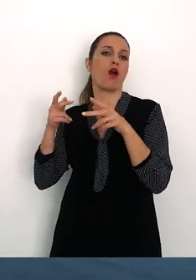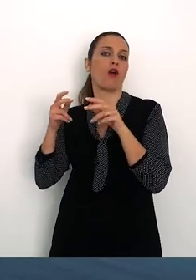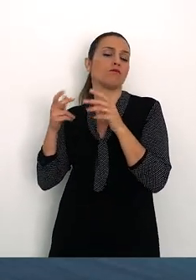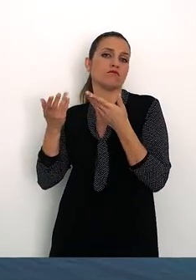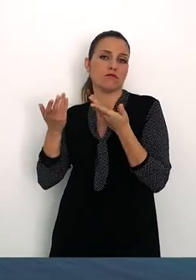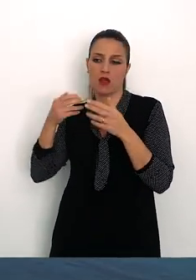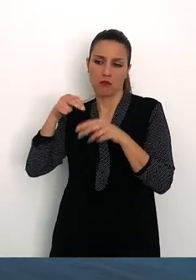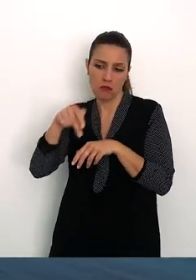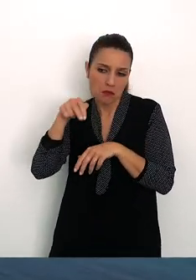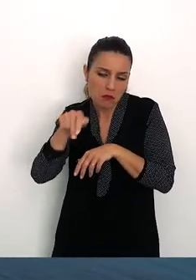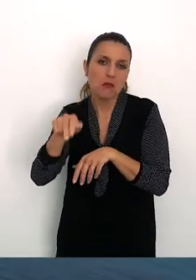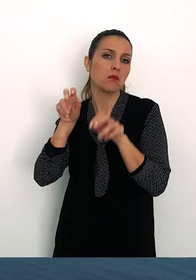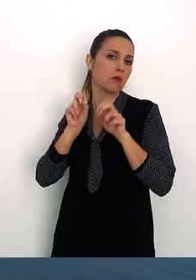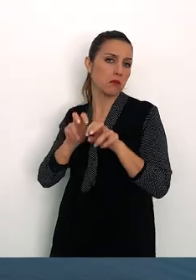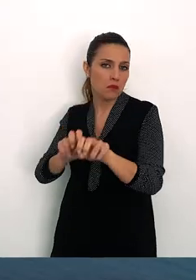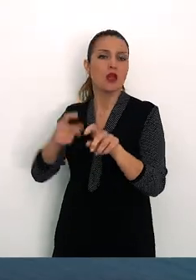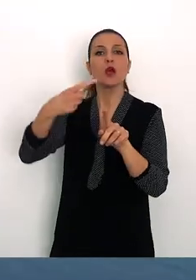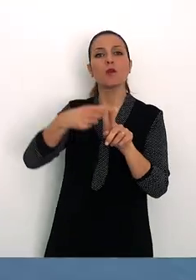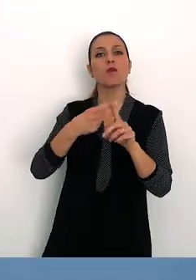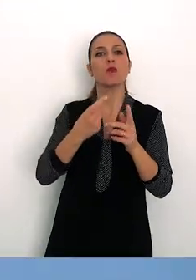anche di un parco giochi per bambini.